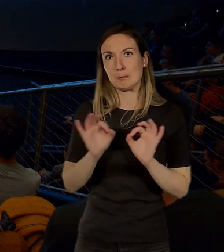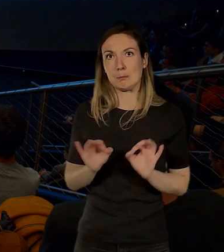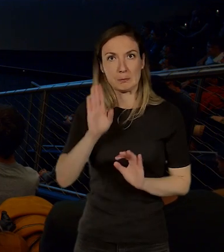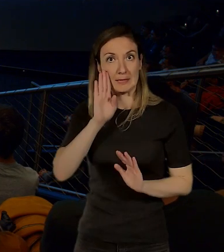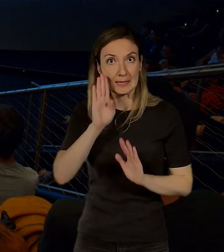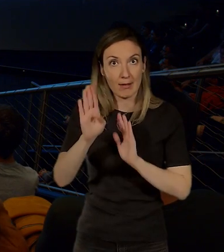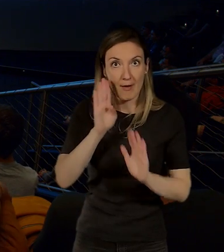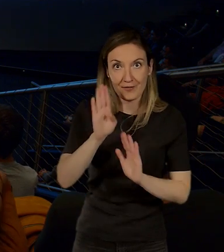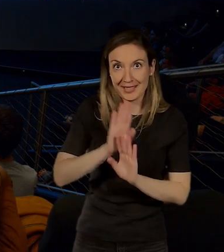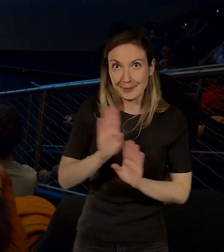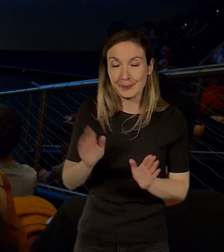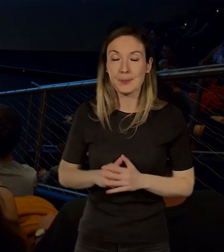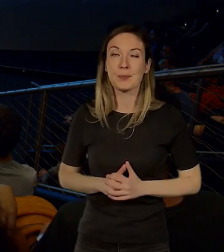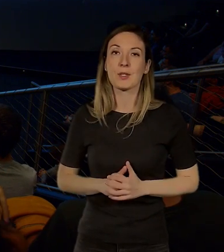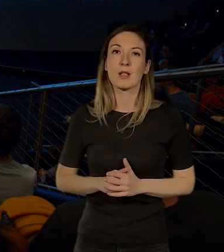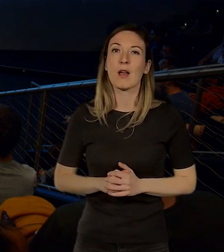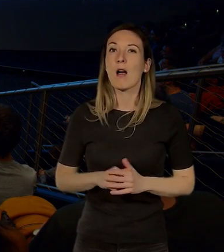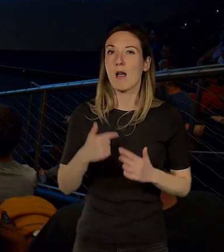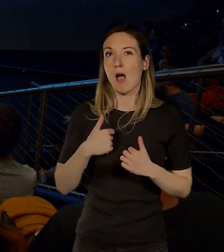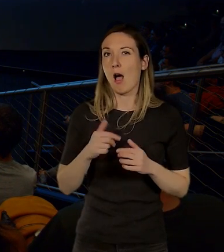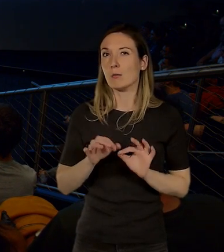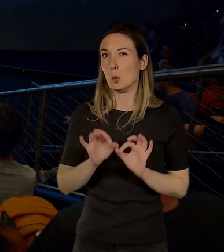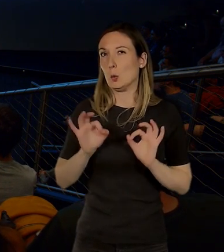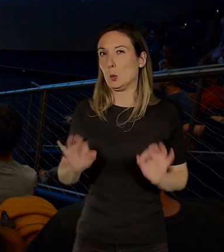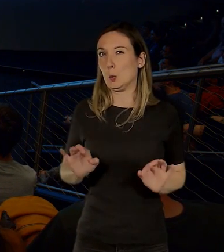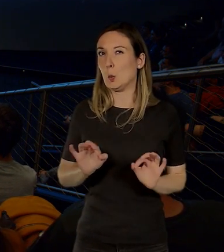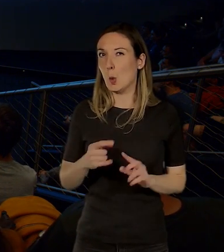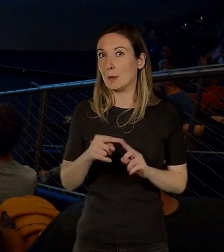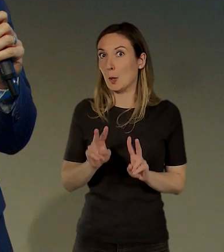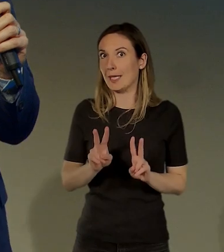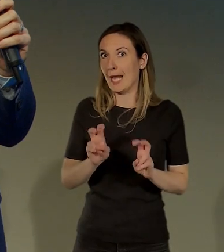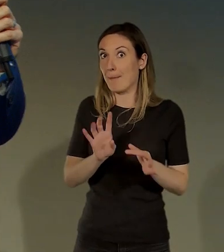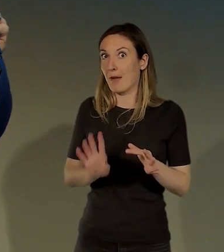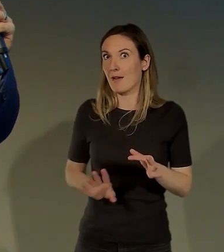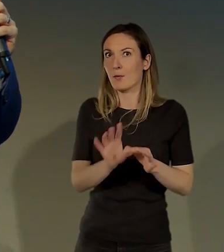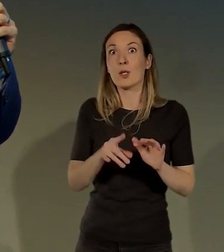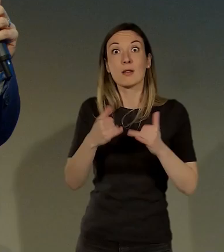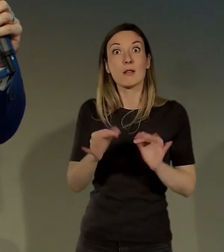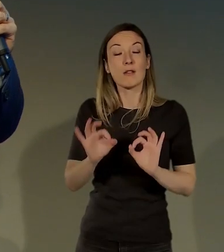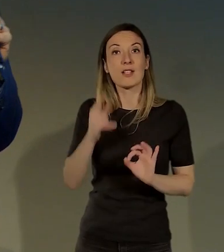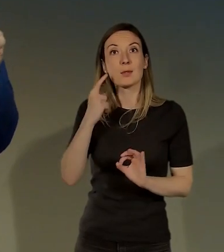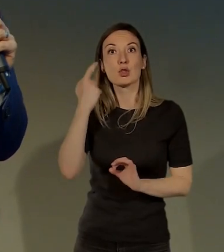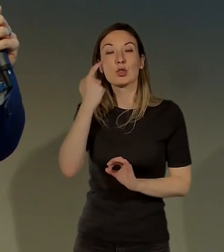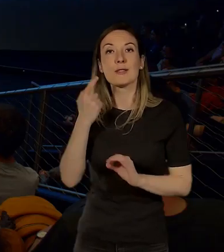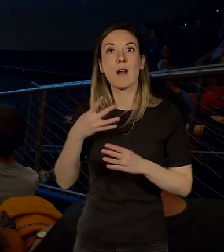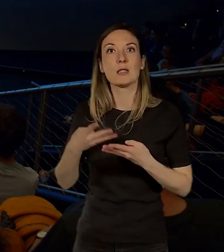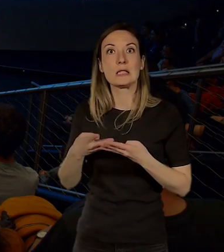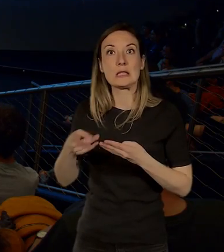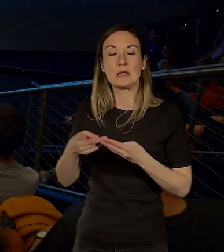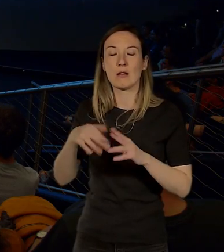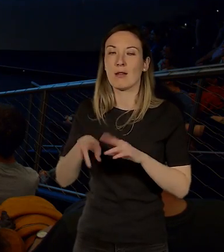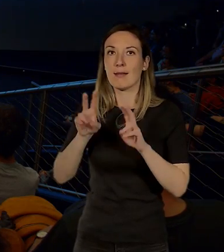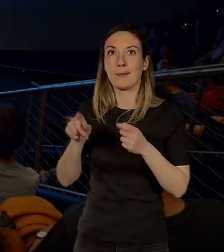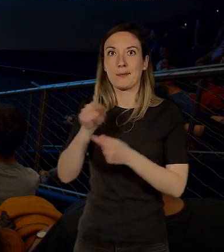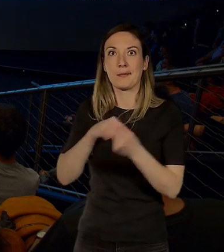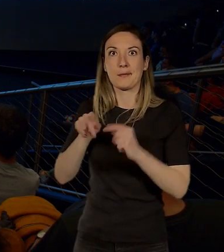v kempu. A začnu tématicky. Já jsem si všiml, že teďka je na sociálních sítích zase populární řešit ten komunismus.